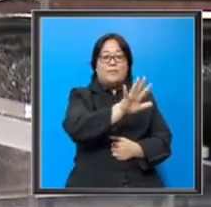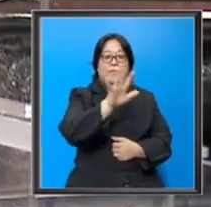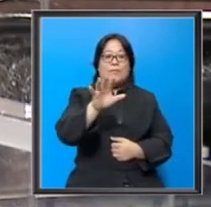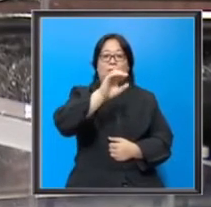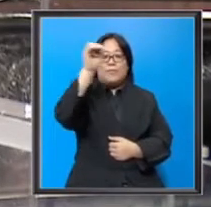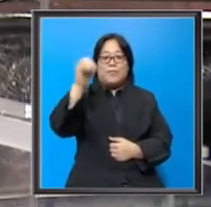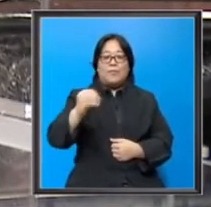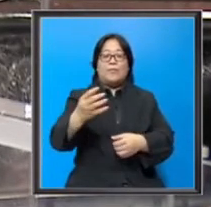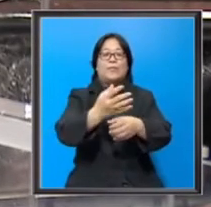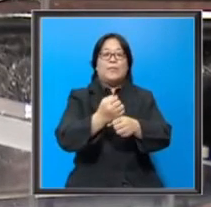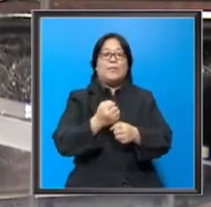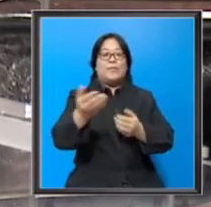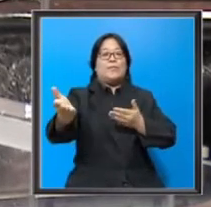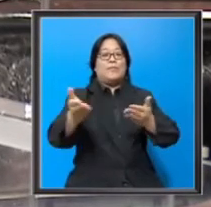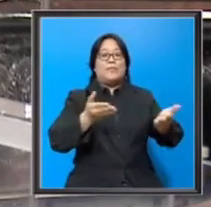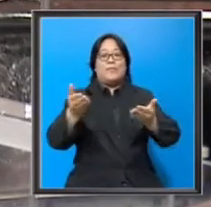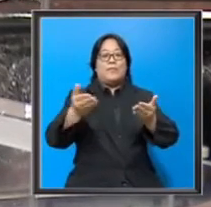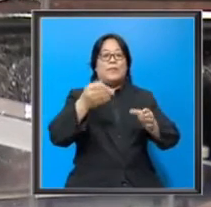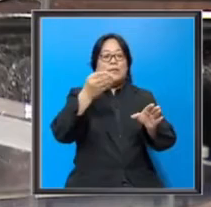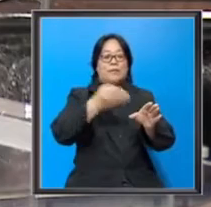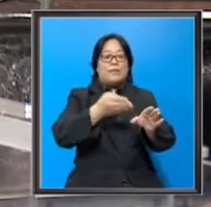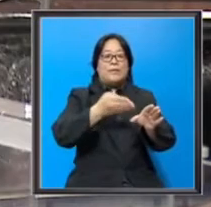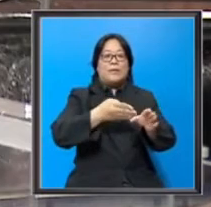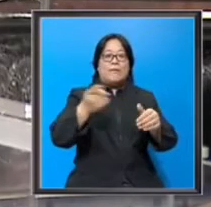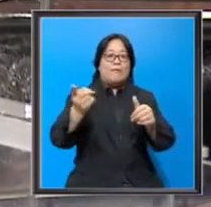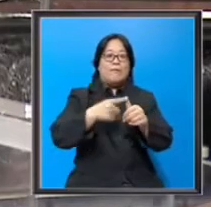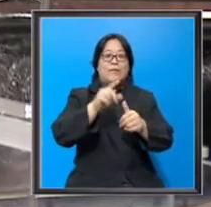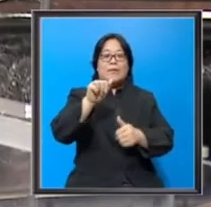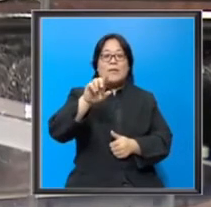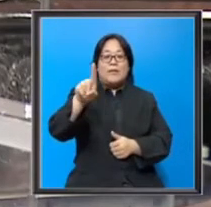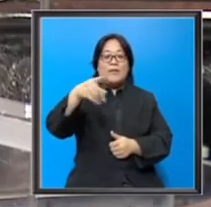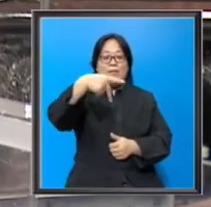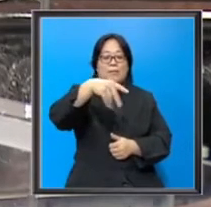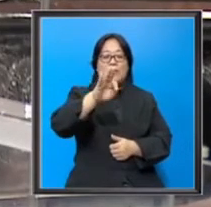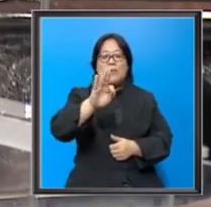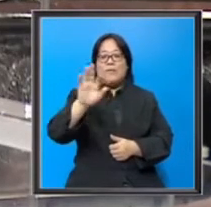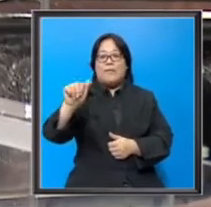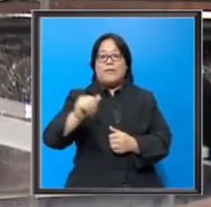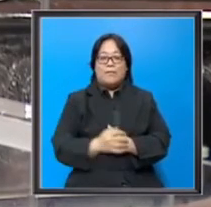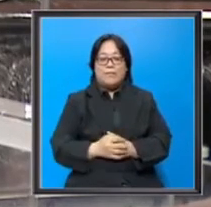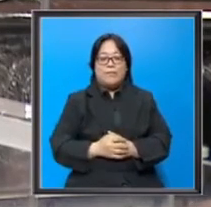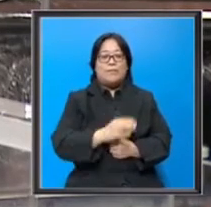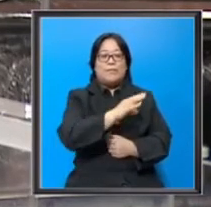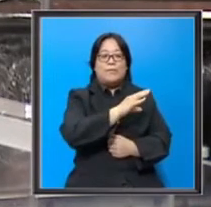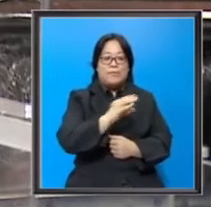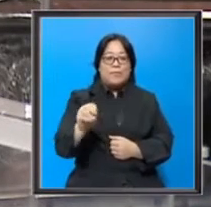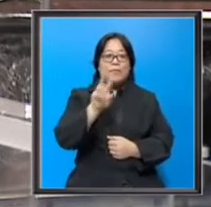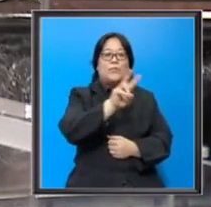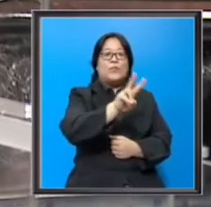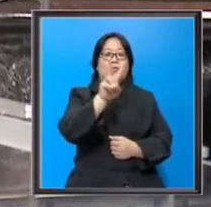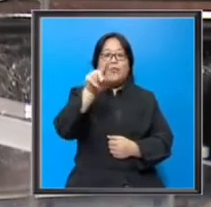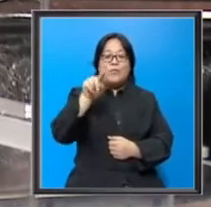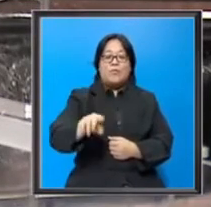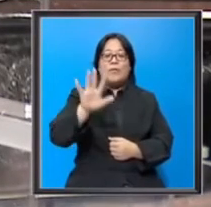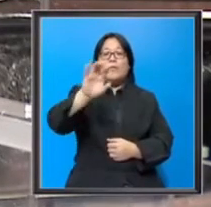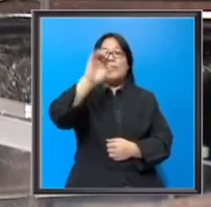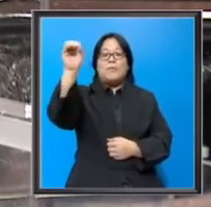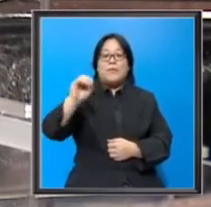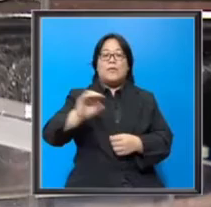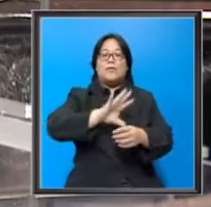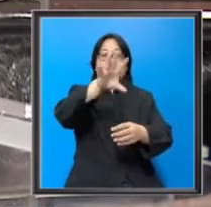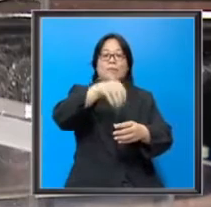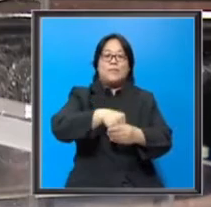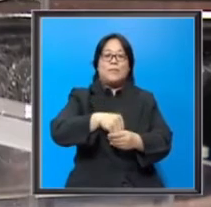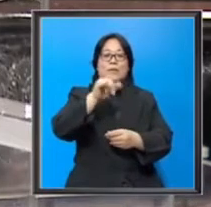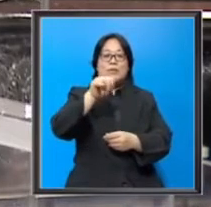peratus mendapatkan peti matang psikologikal Face It V dan Duo 20-25 praktis